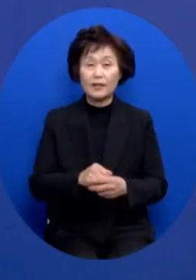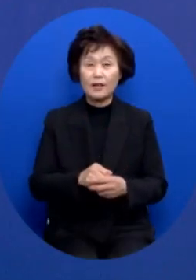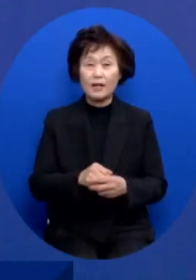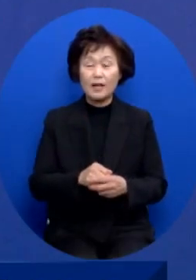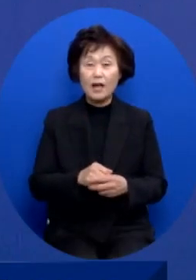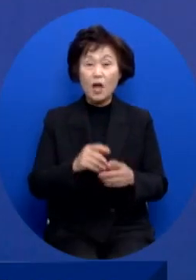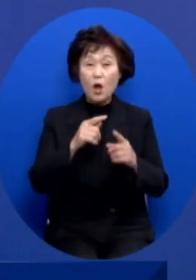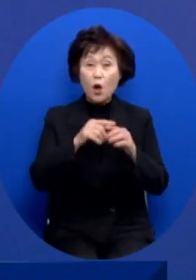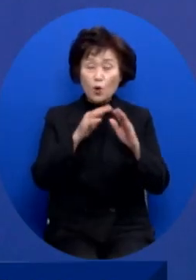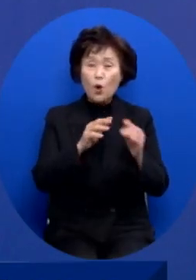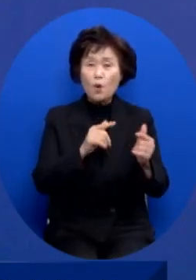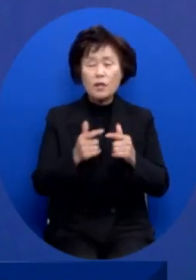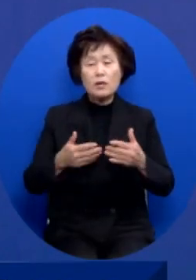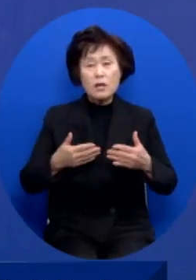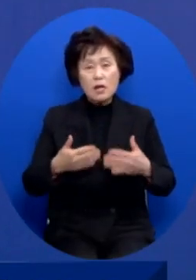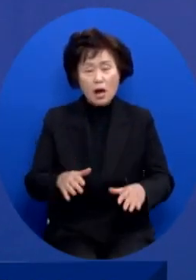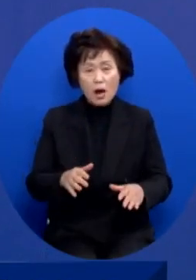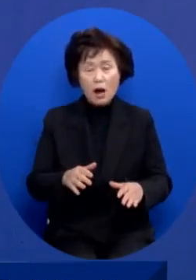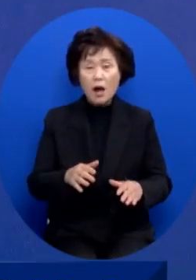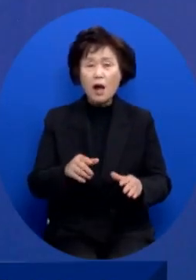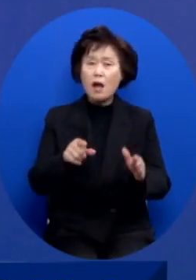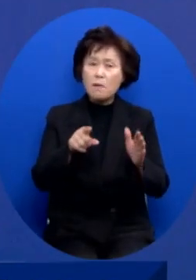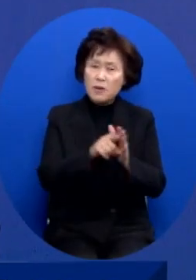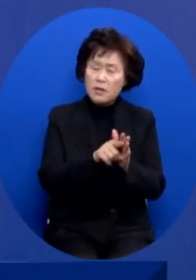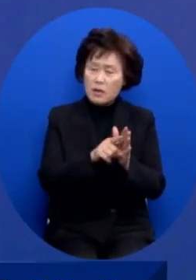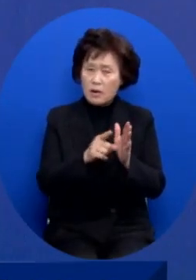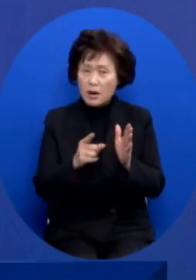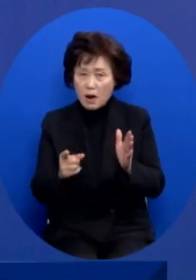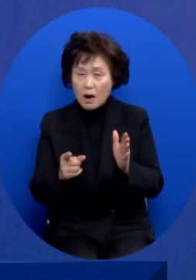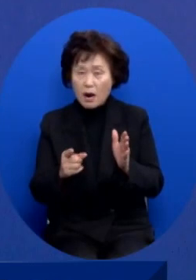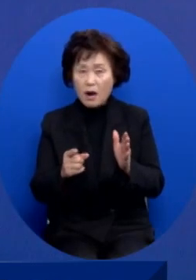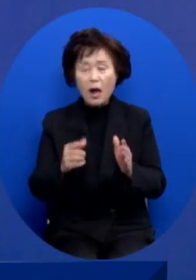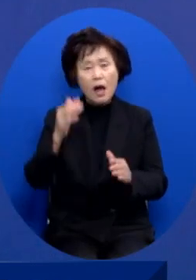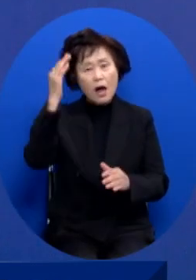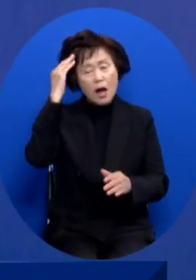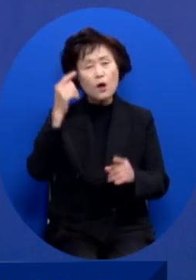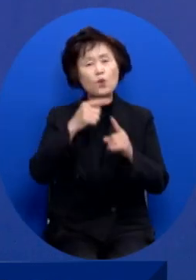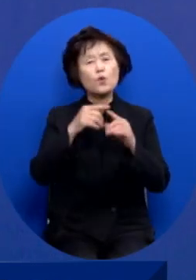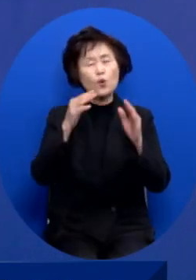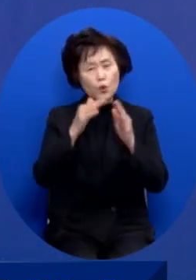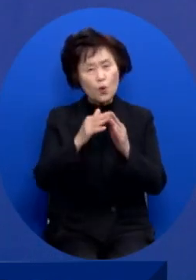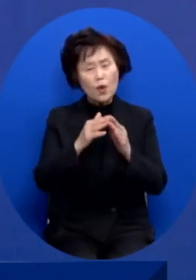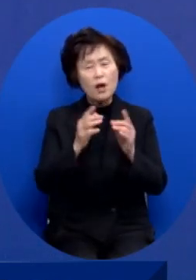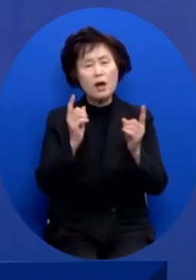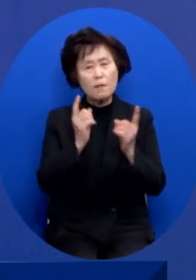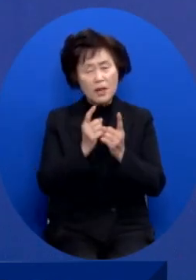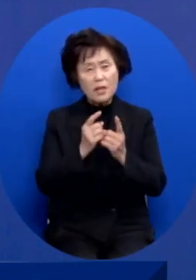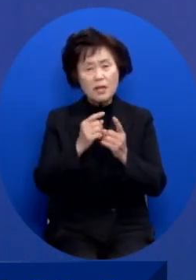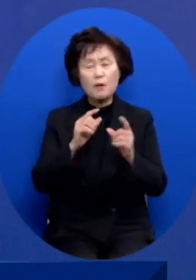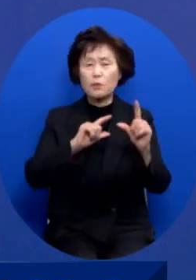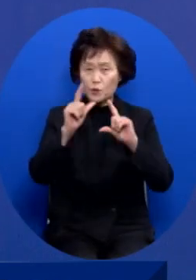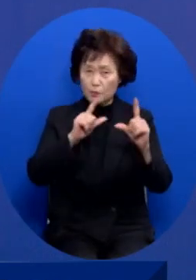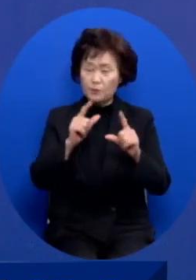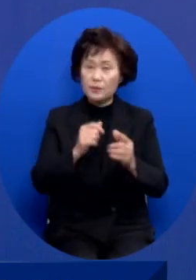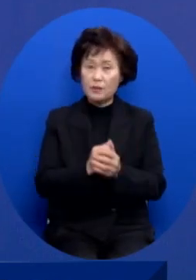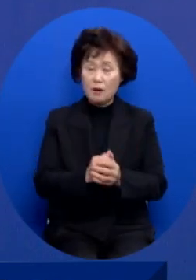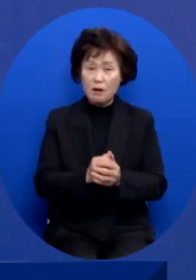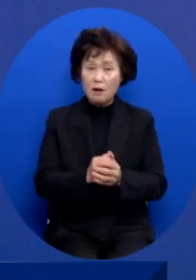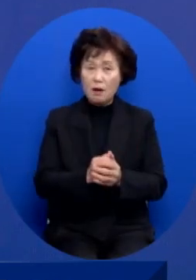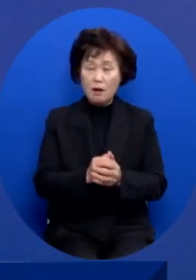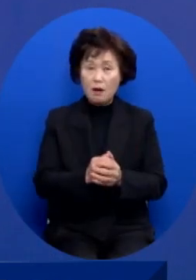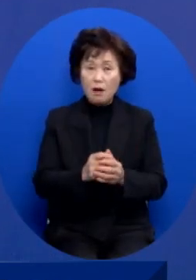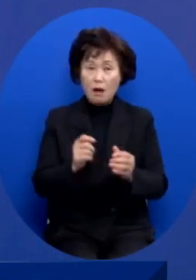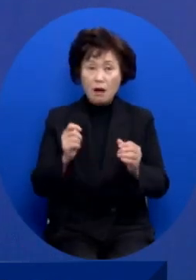교세의 약화, 사회적 신뢰도 상실 등은 오늘날 한국 교회가 직면한 상황입니다. 특히 예상치 못한